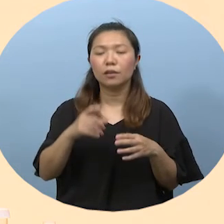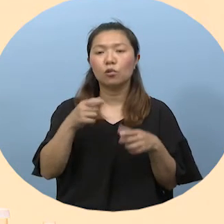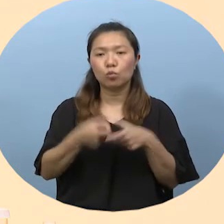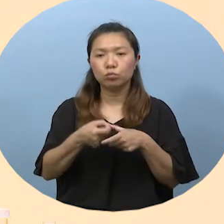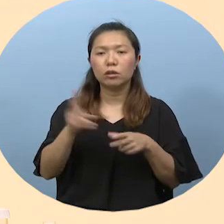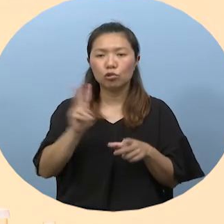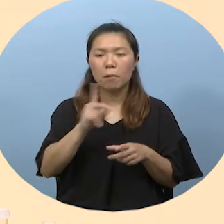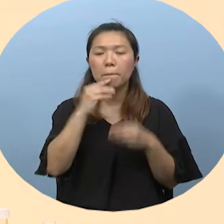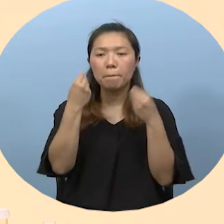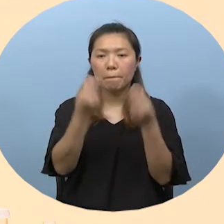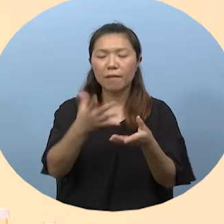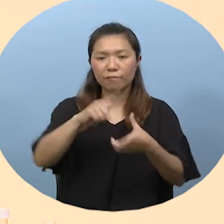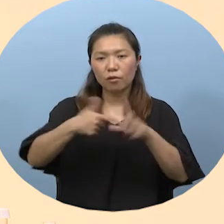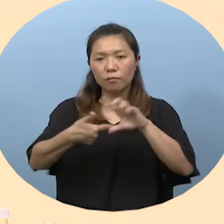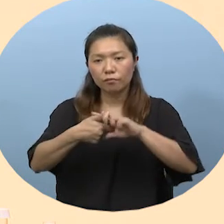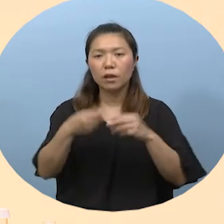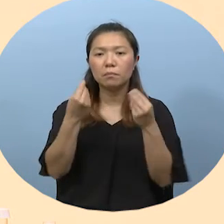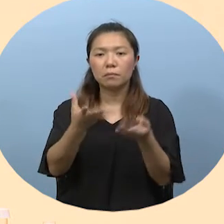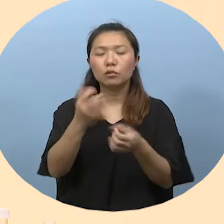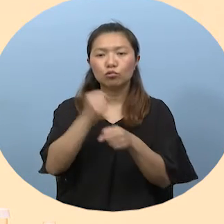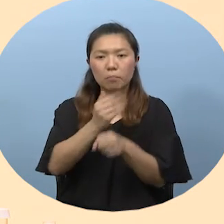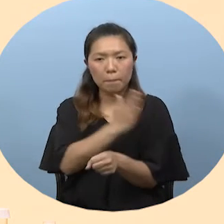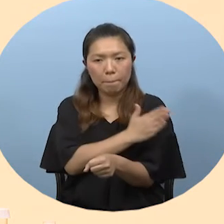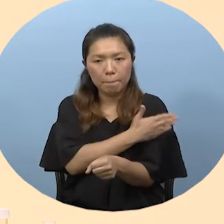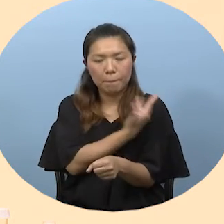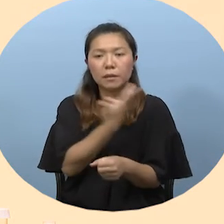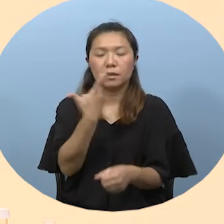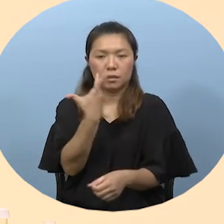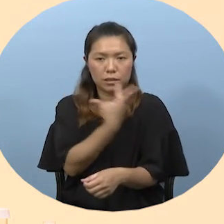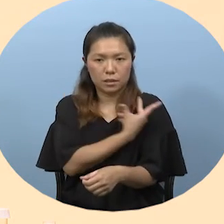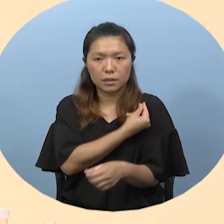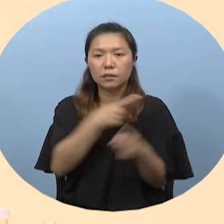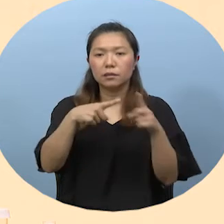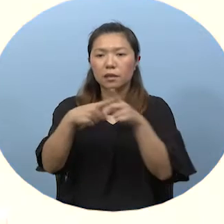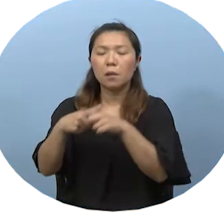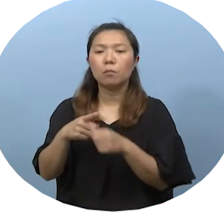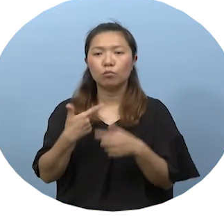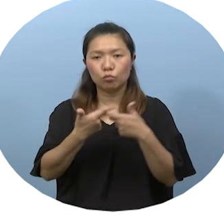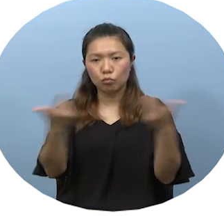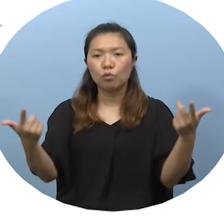可以更加方便你的員工接受疫苗的接種。